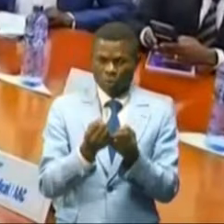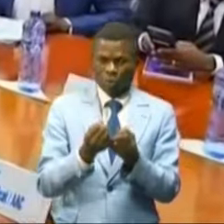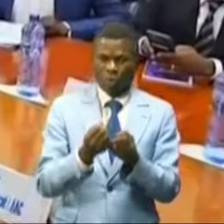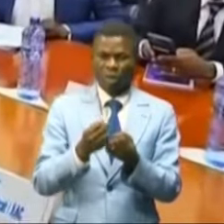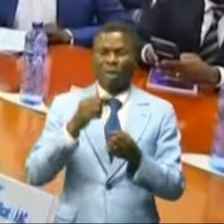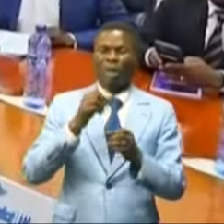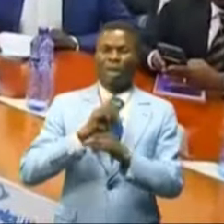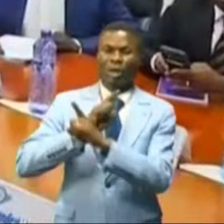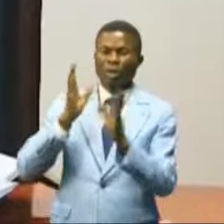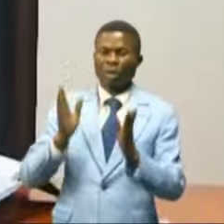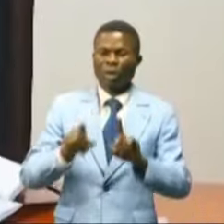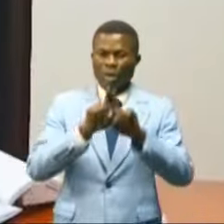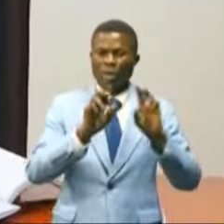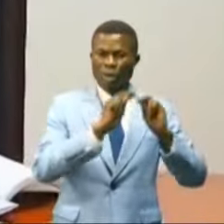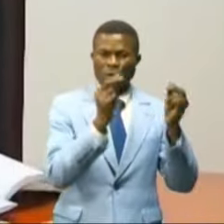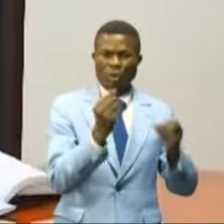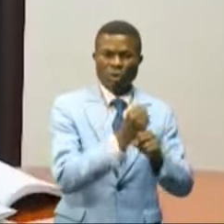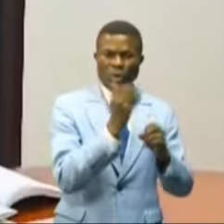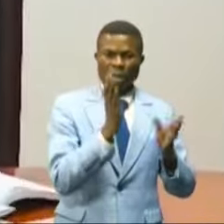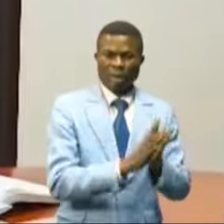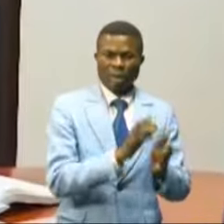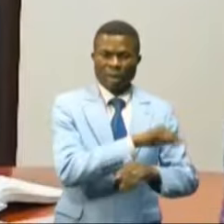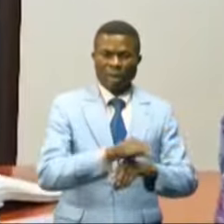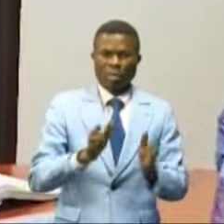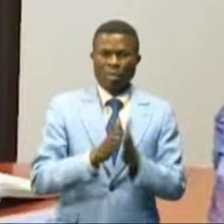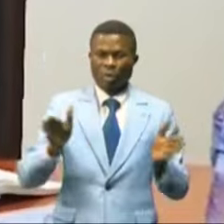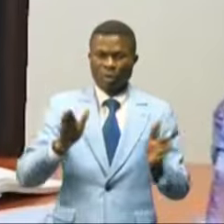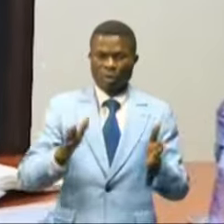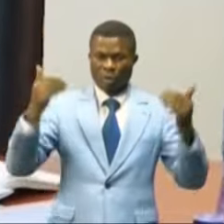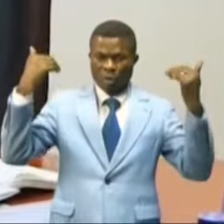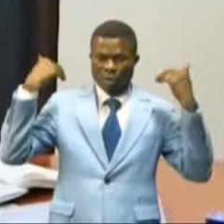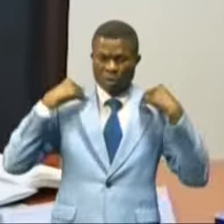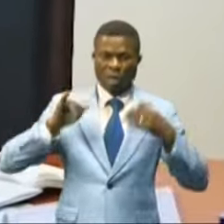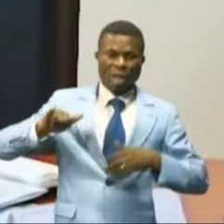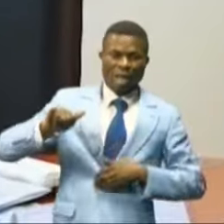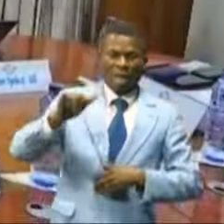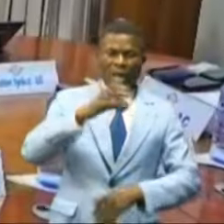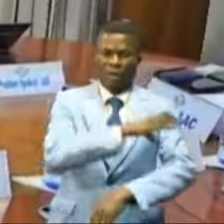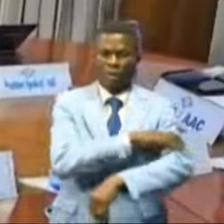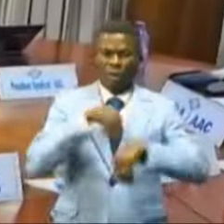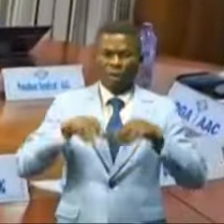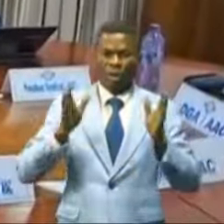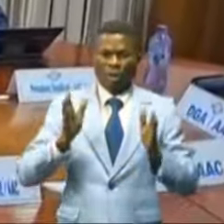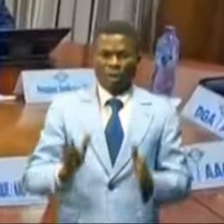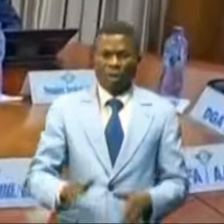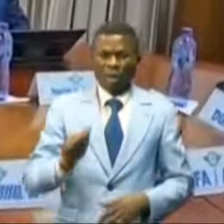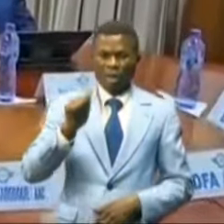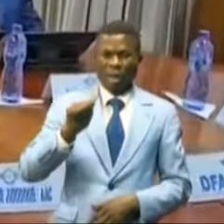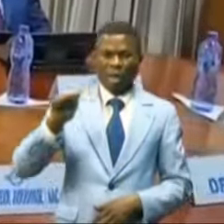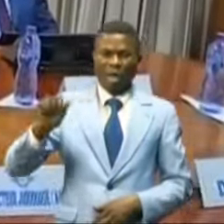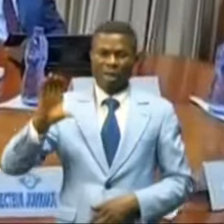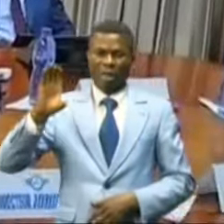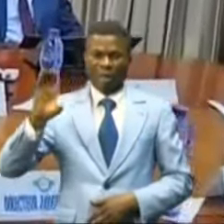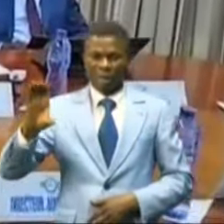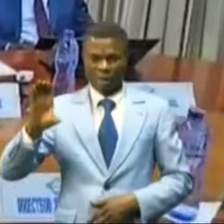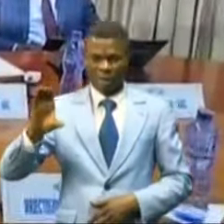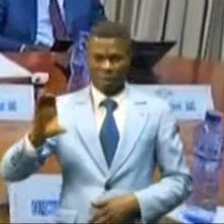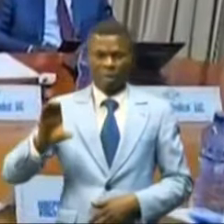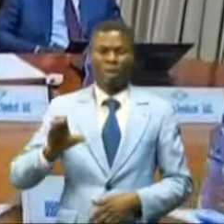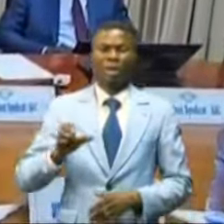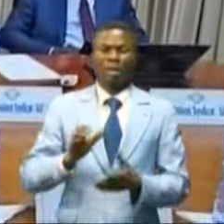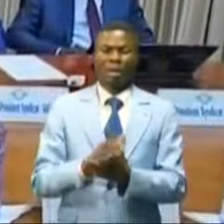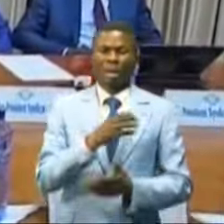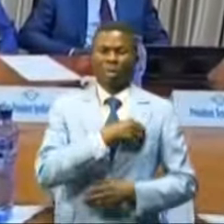syndicales et les patronales de la Direction générale de l'Autorité de l'aviation civile congolaise, AAC. Présidée par la